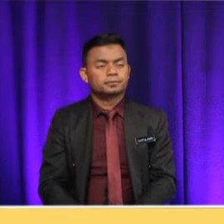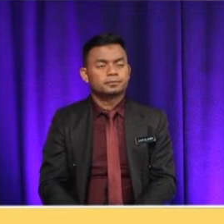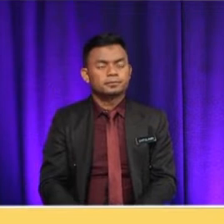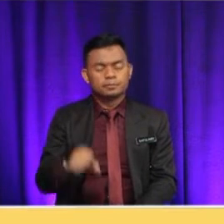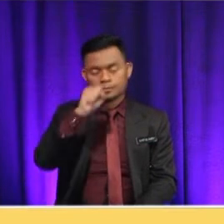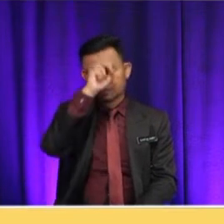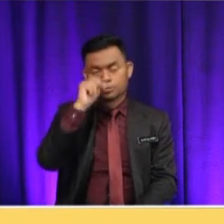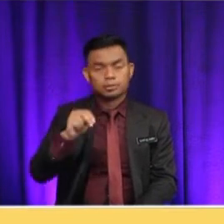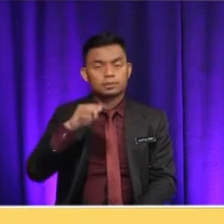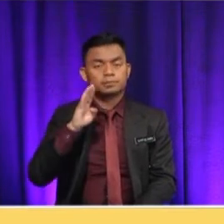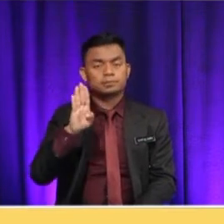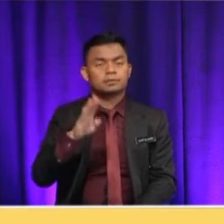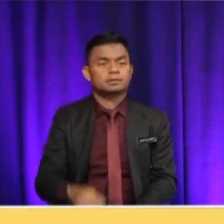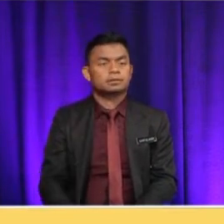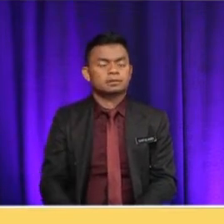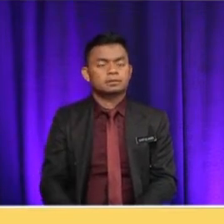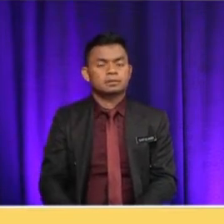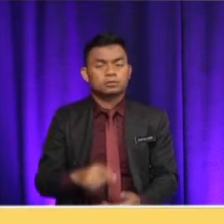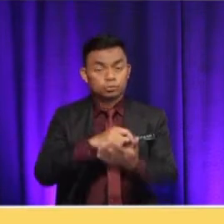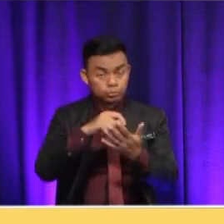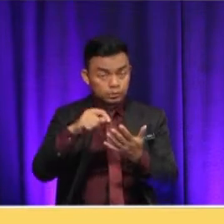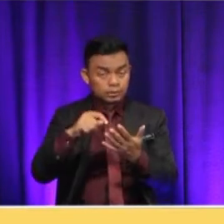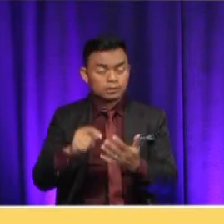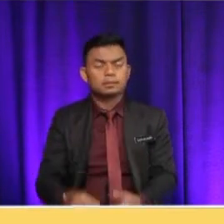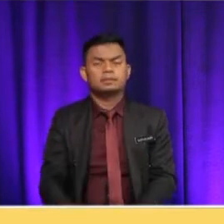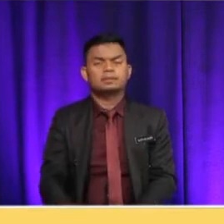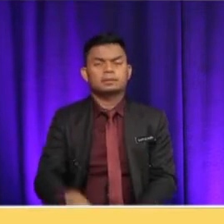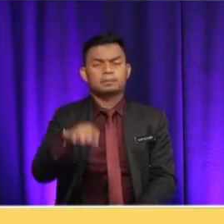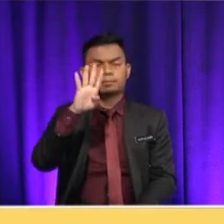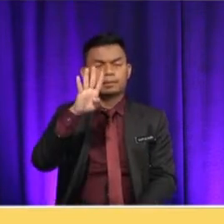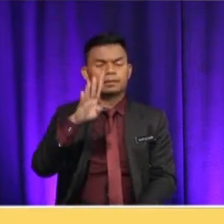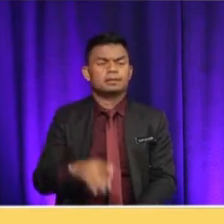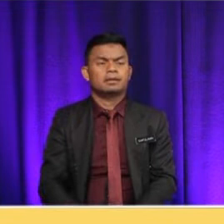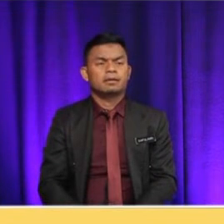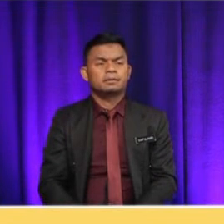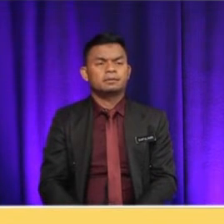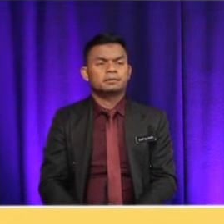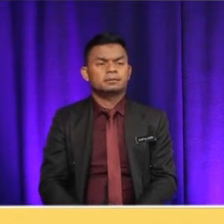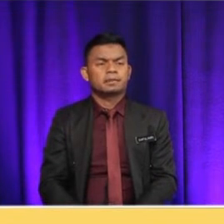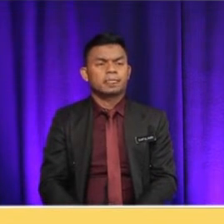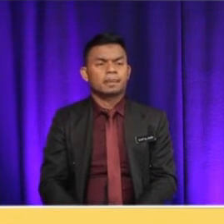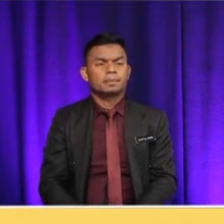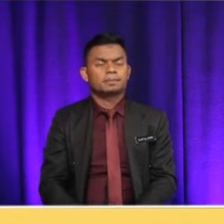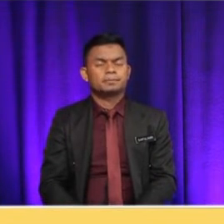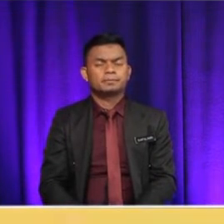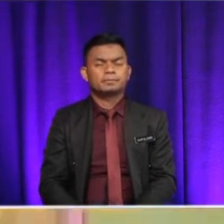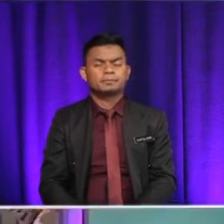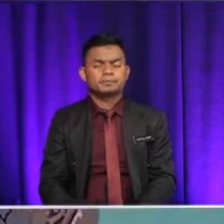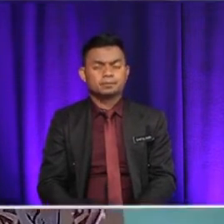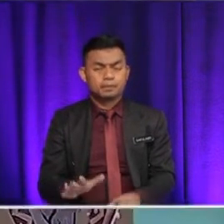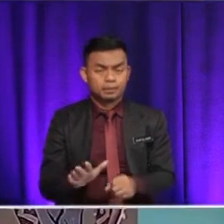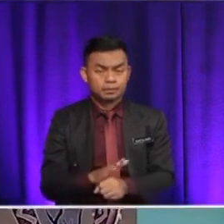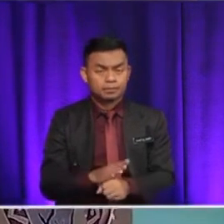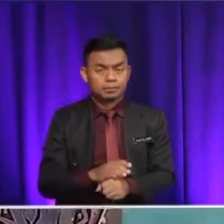pula. Tuliskan 4 lekapan sanitasi yang terdapat dalam rajah. So, ini ialah lekapan sanitasi. So, dia kena